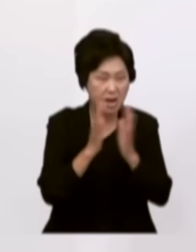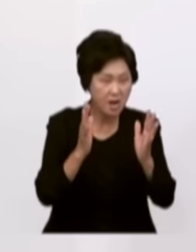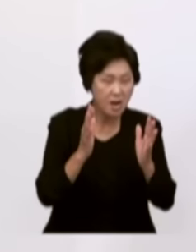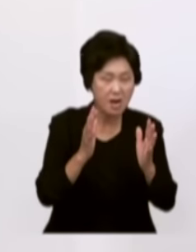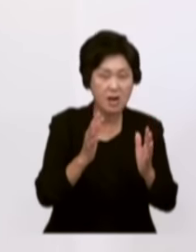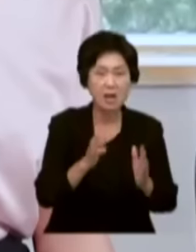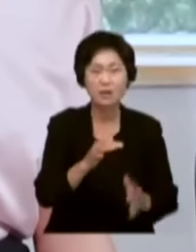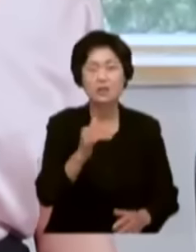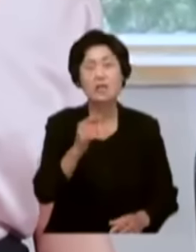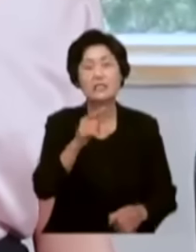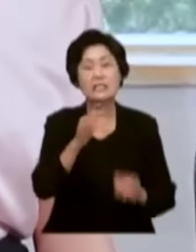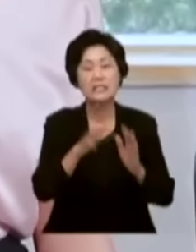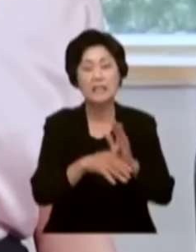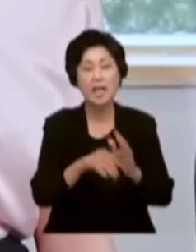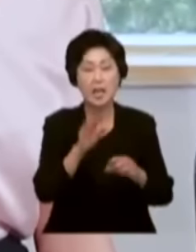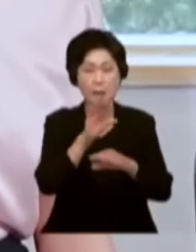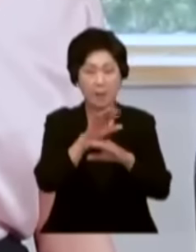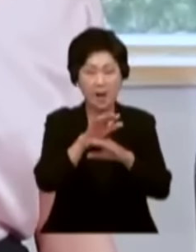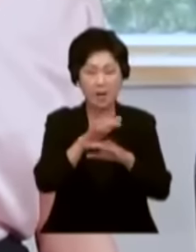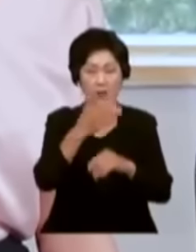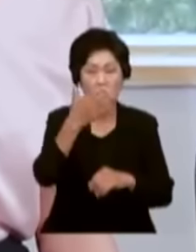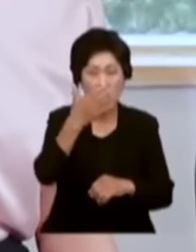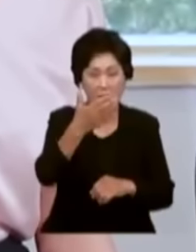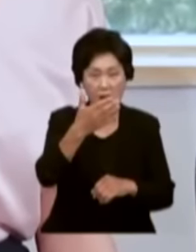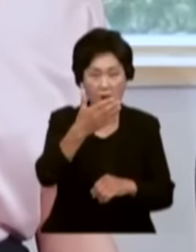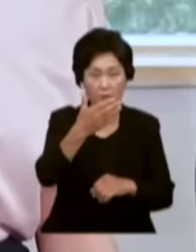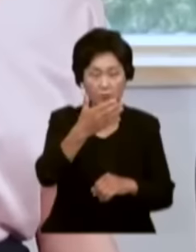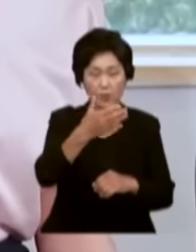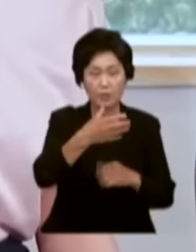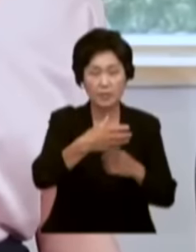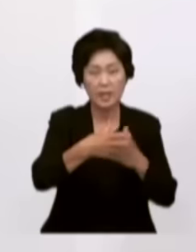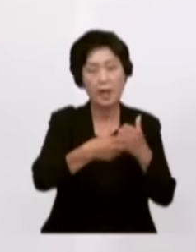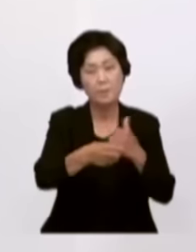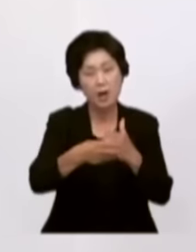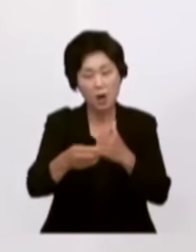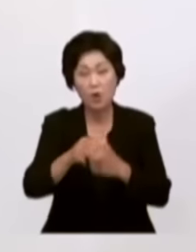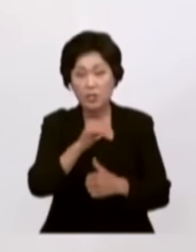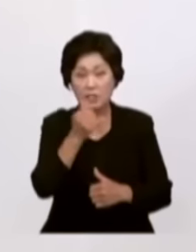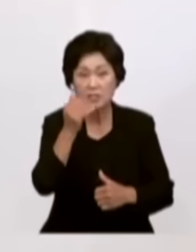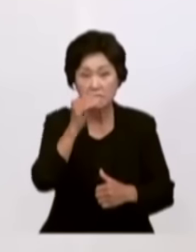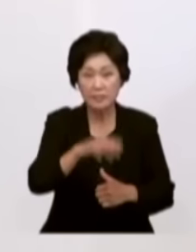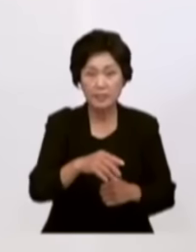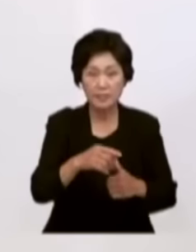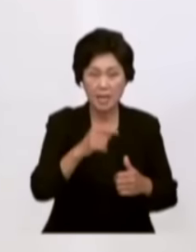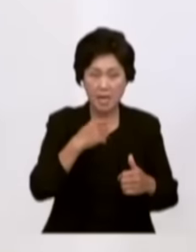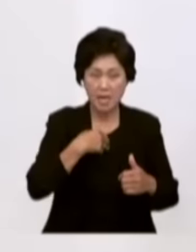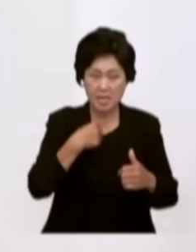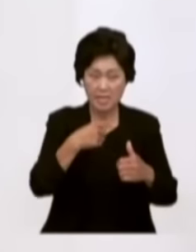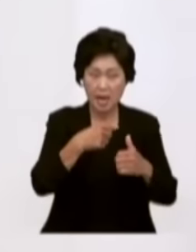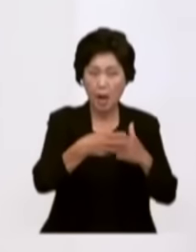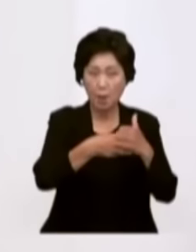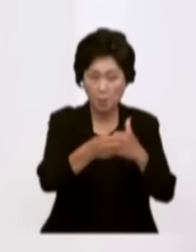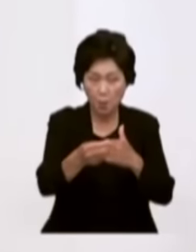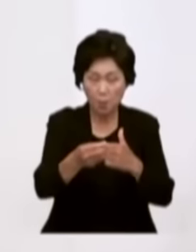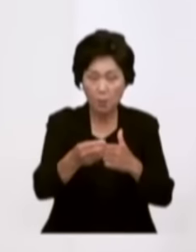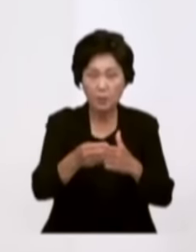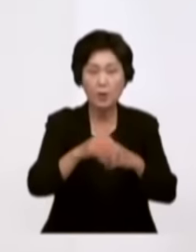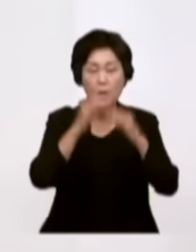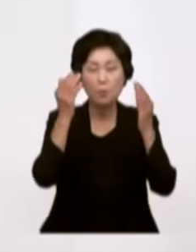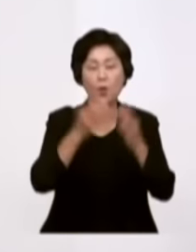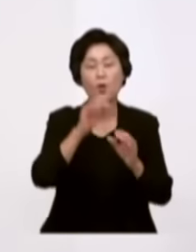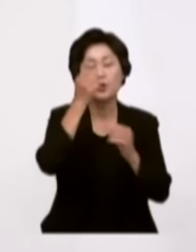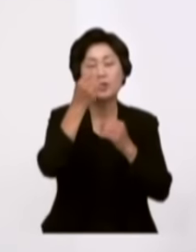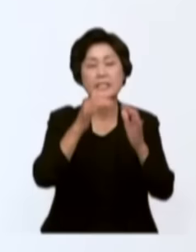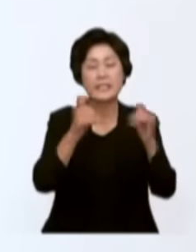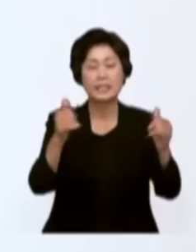네. 연예인 비상대책위원회에서 조영구를 출연시키면 모든 연예인들 방송을 출연 안 하겠다. 안 하겠다. 조영구를